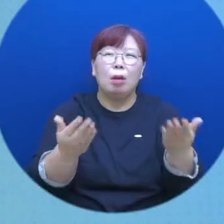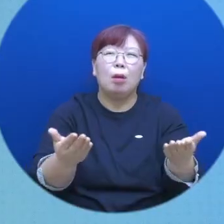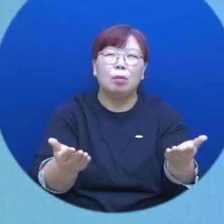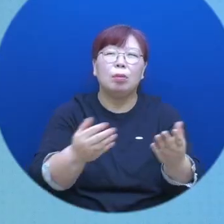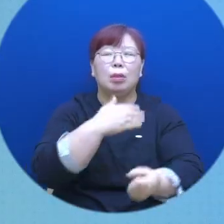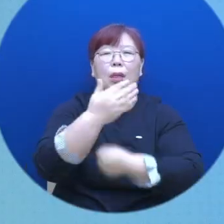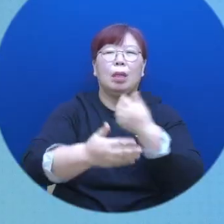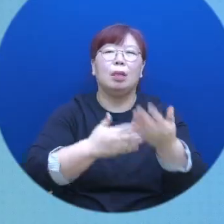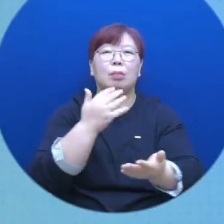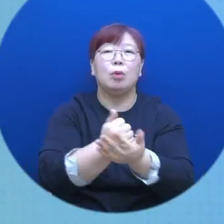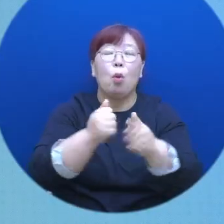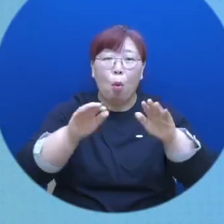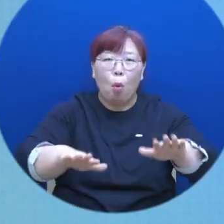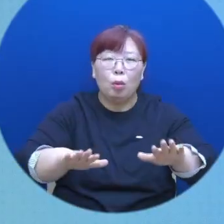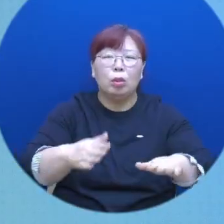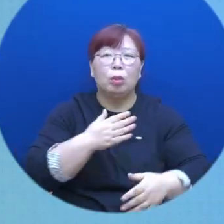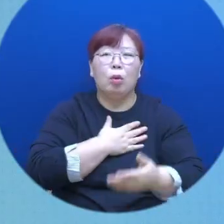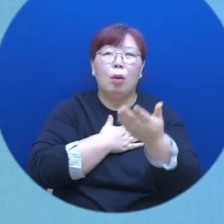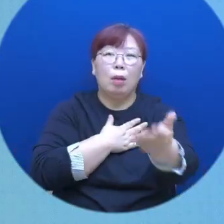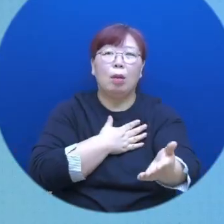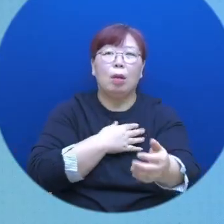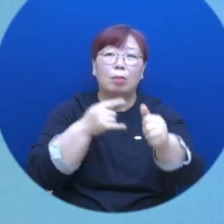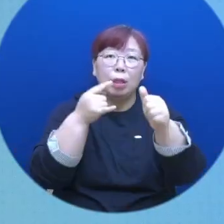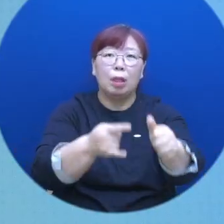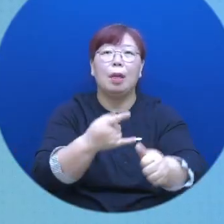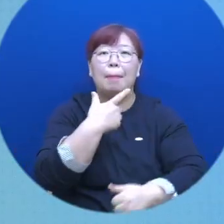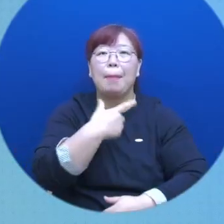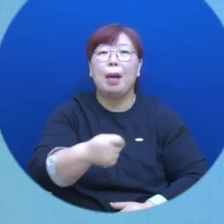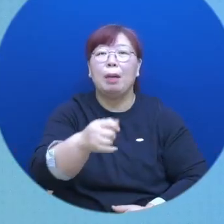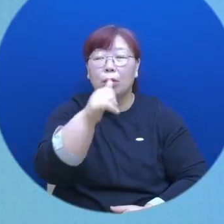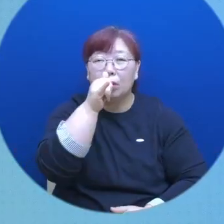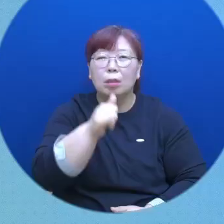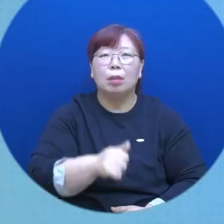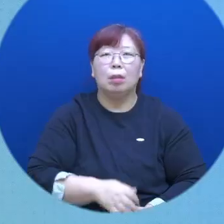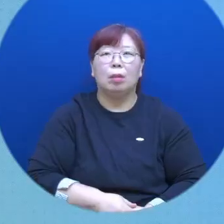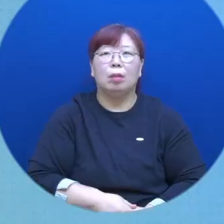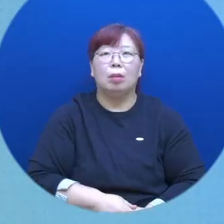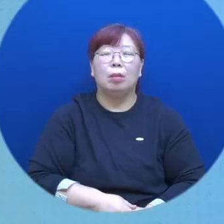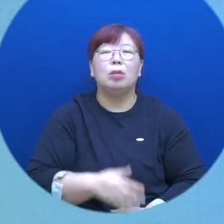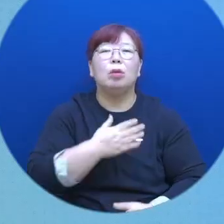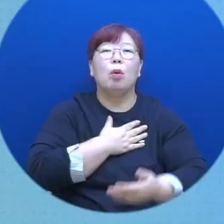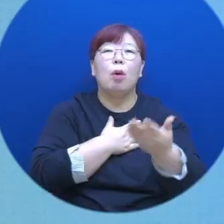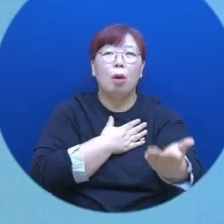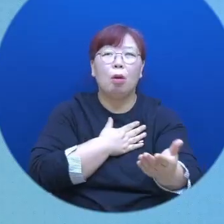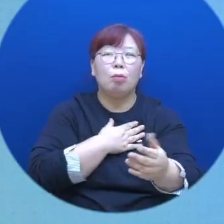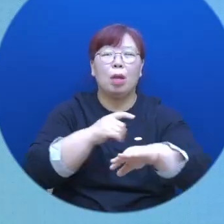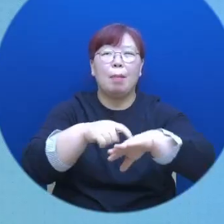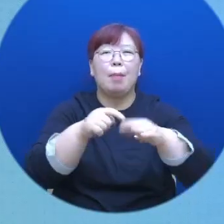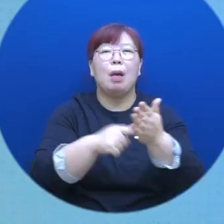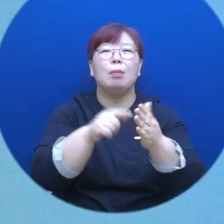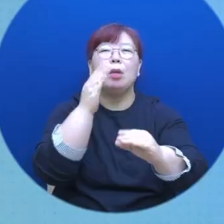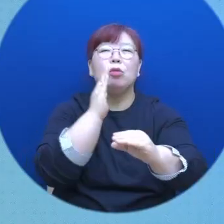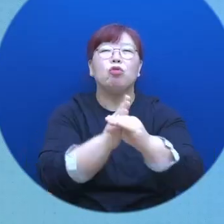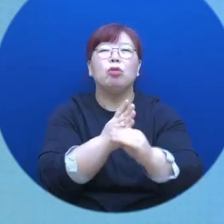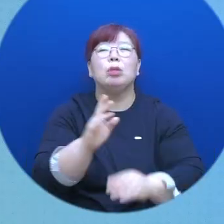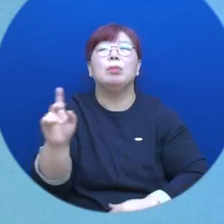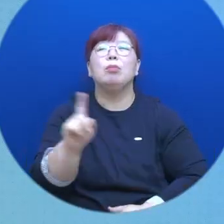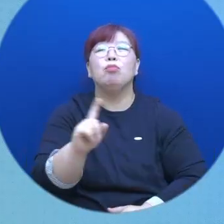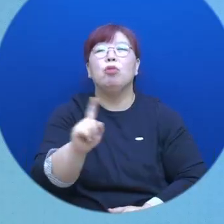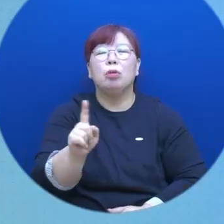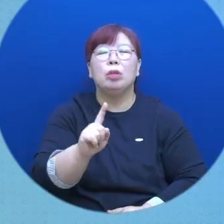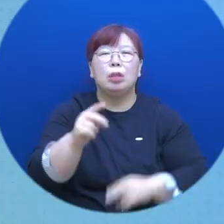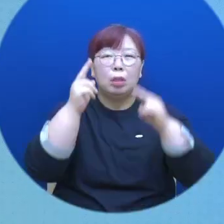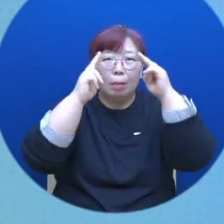하나님은 오늘도 저와 여러분에게 바라고 있는 것이 있습니다. 저와 여러분의 중심이 무엇인가를